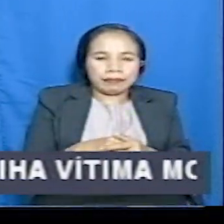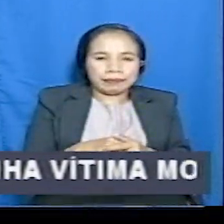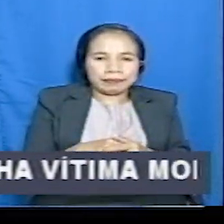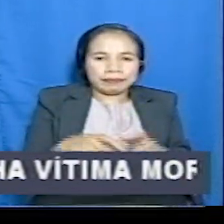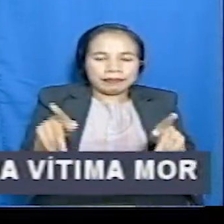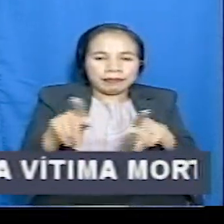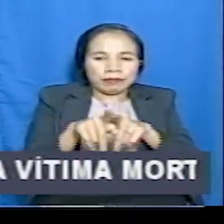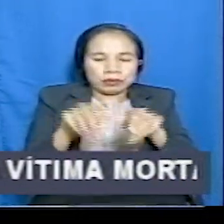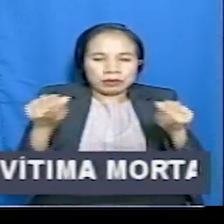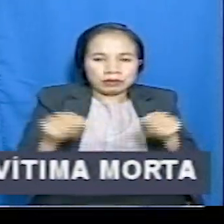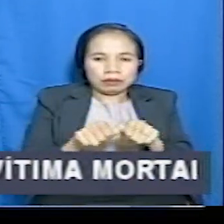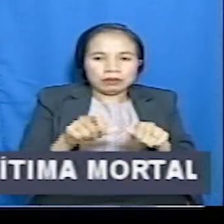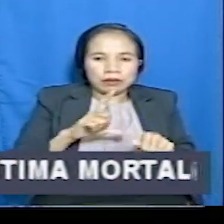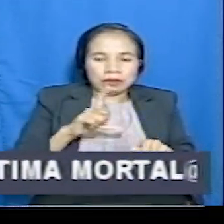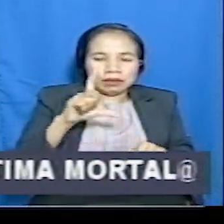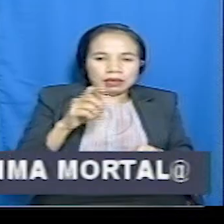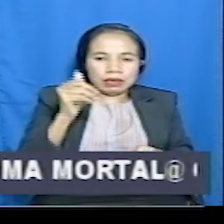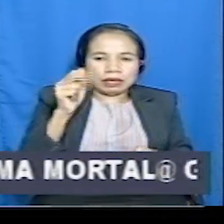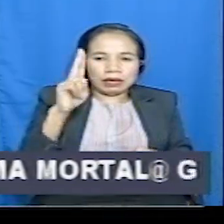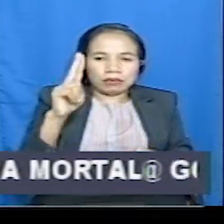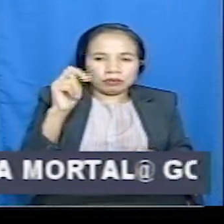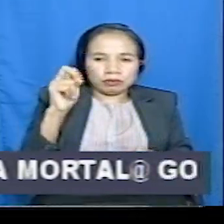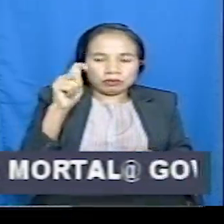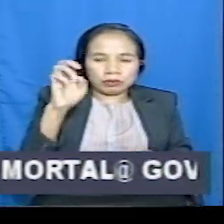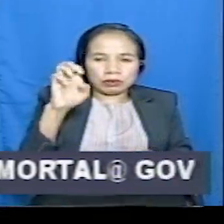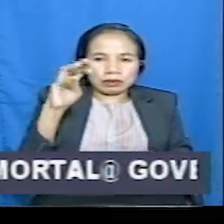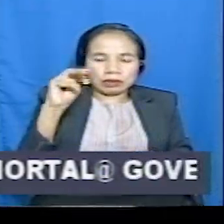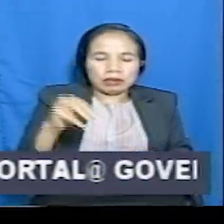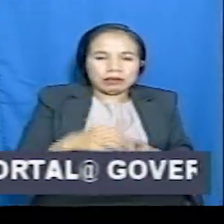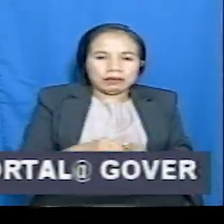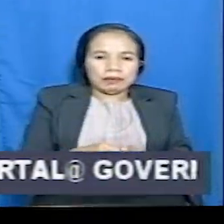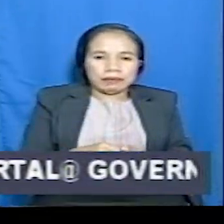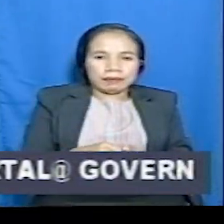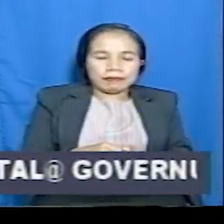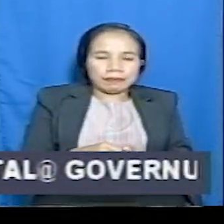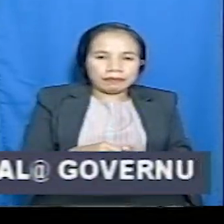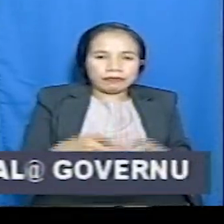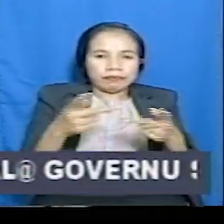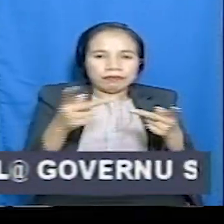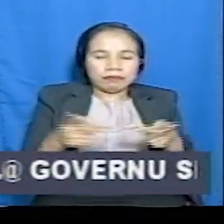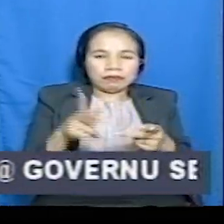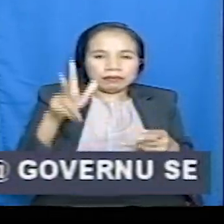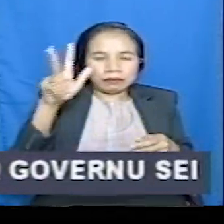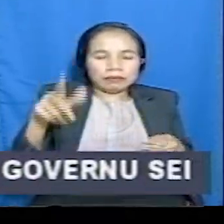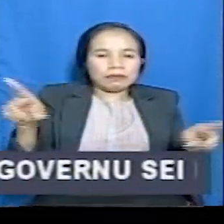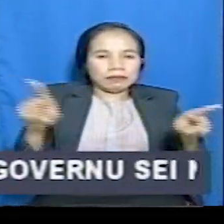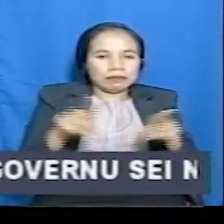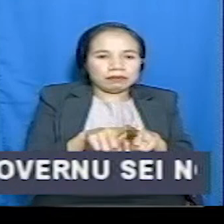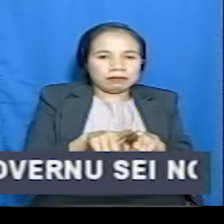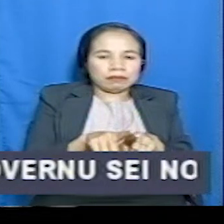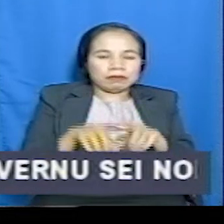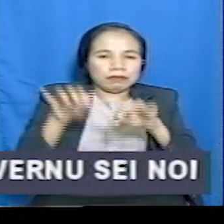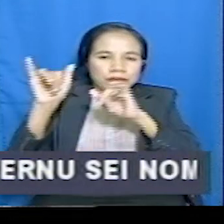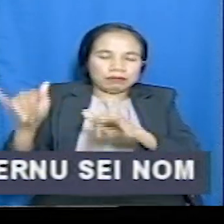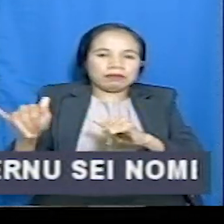Lautem ia sirkular nebe fosai ona husi administrador munisipi Lautem ia pun tutur nebe maka si tahanesa